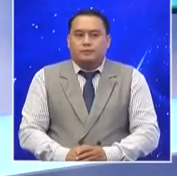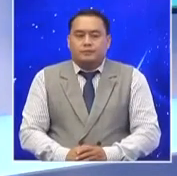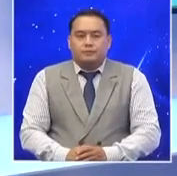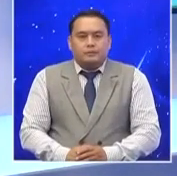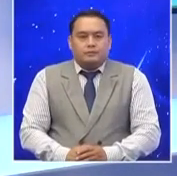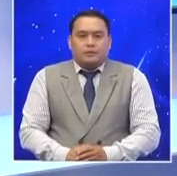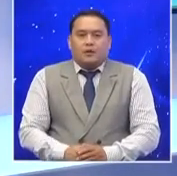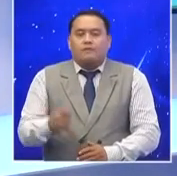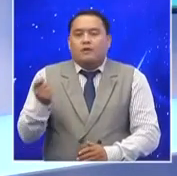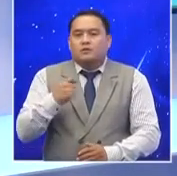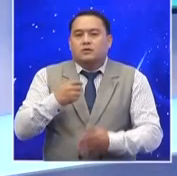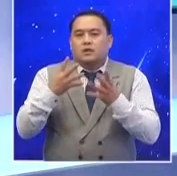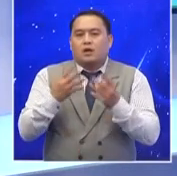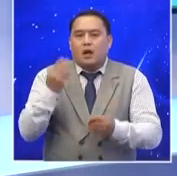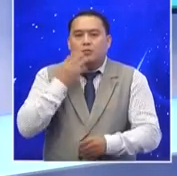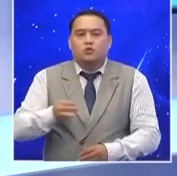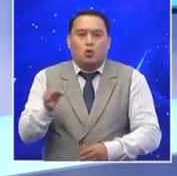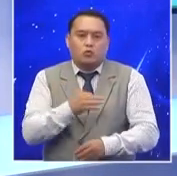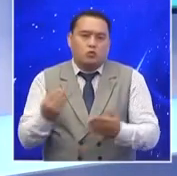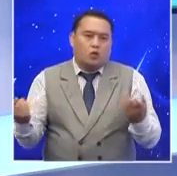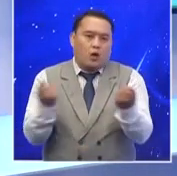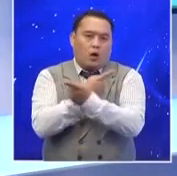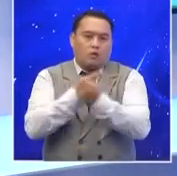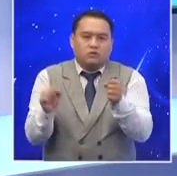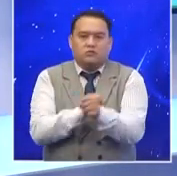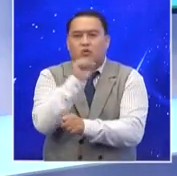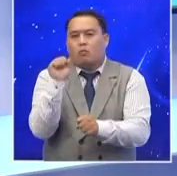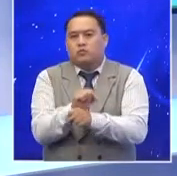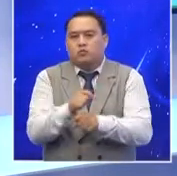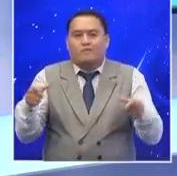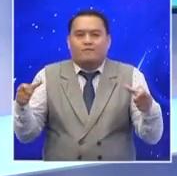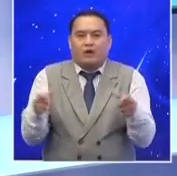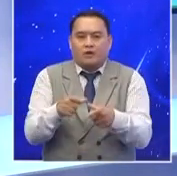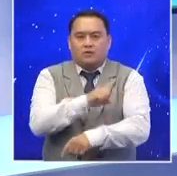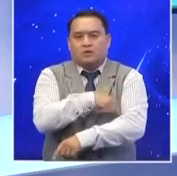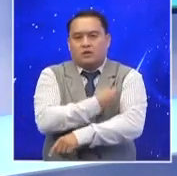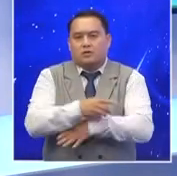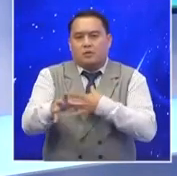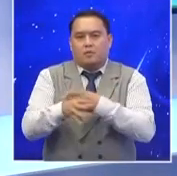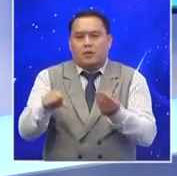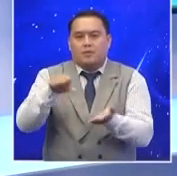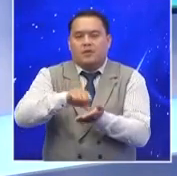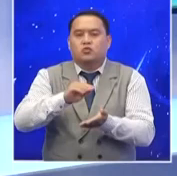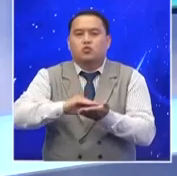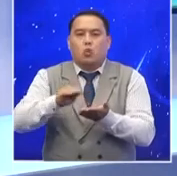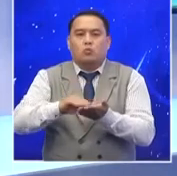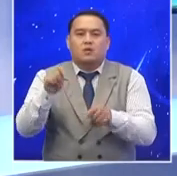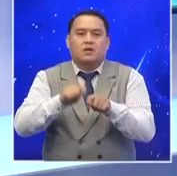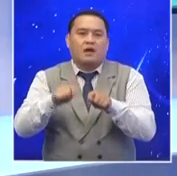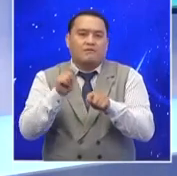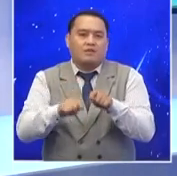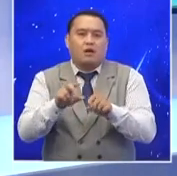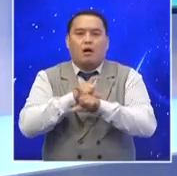В выходные дни в Алматинской области вновь объявлен локдаун. Сегодня санитарные врачи совместно с представителями СМИ провели рейд